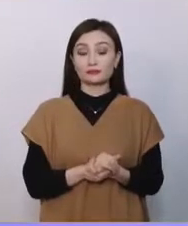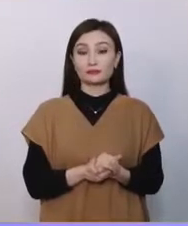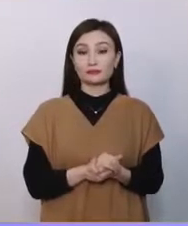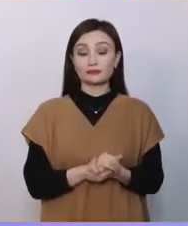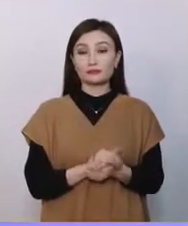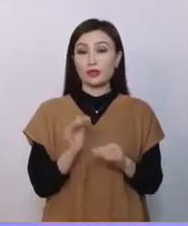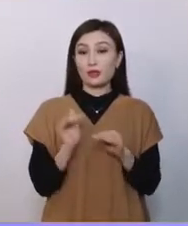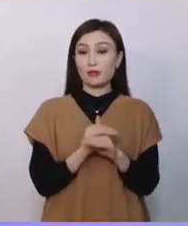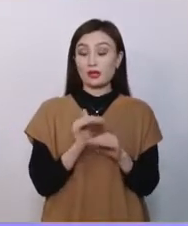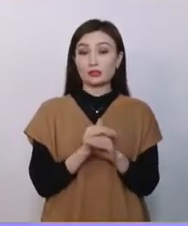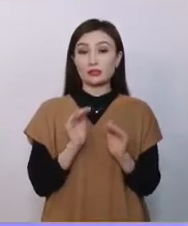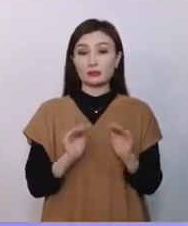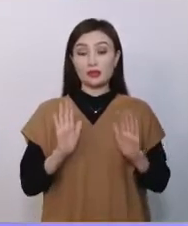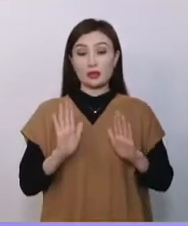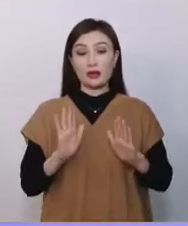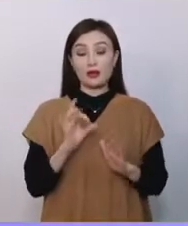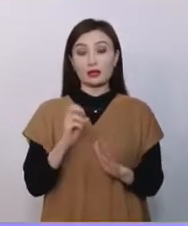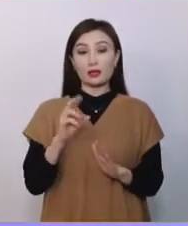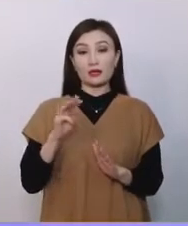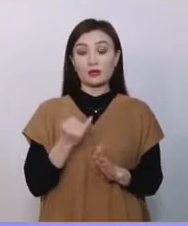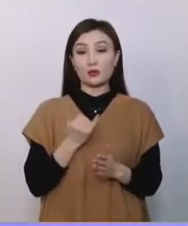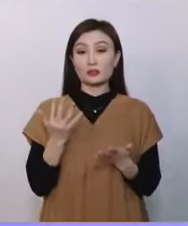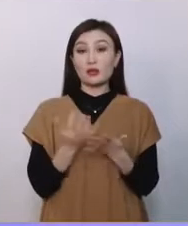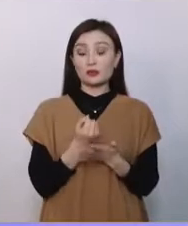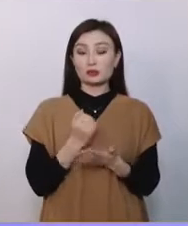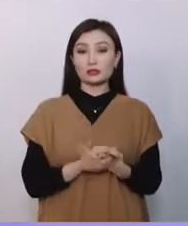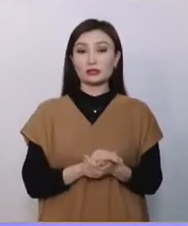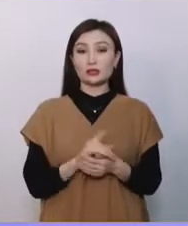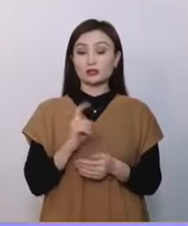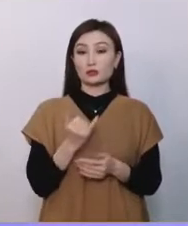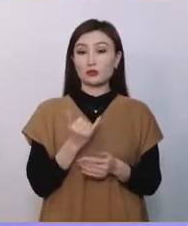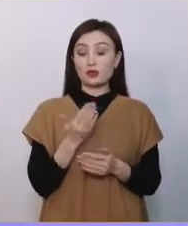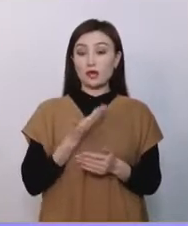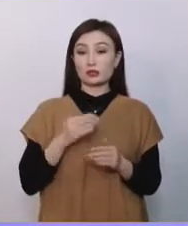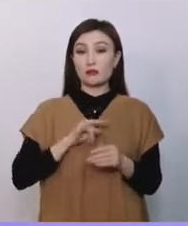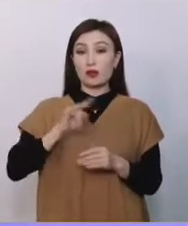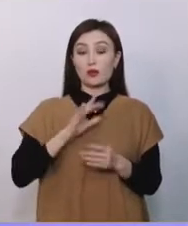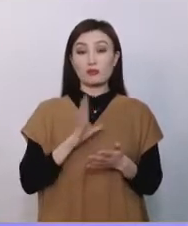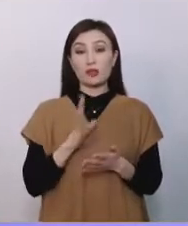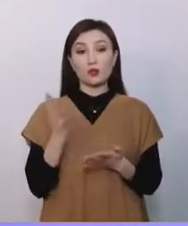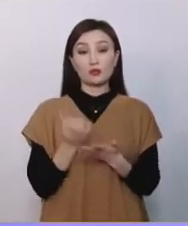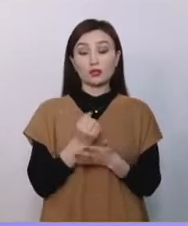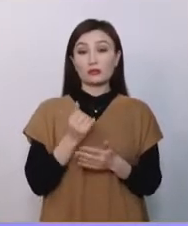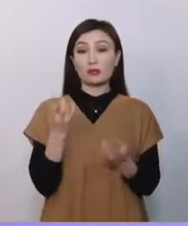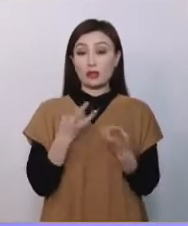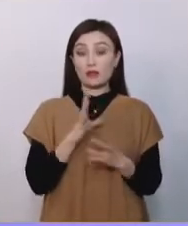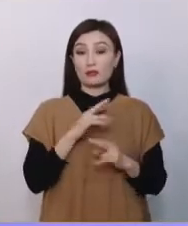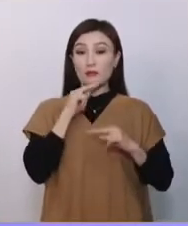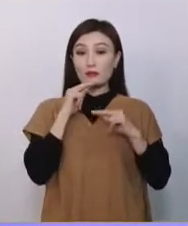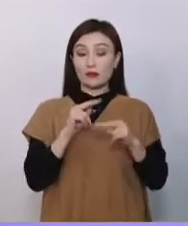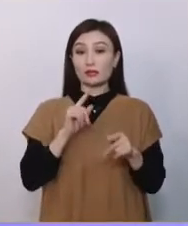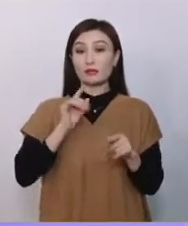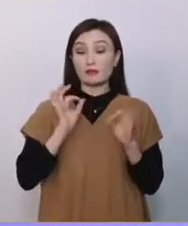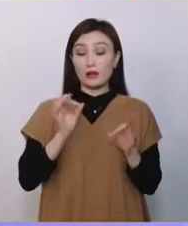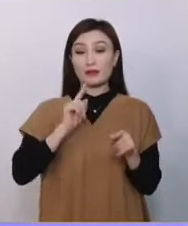молодцы ребята вот такая ракета у нас получилось чтобы наш полёт был удачно надо быть внимательным правильно и быстро